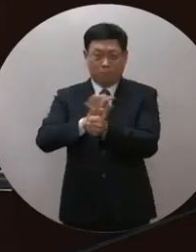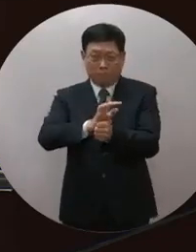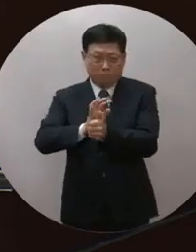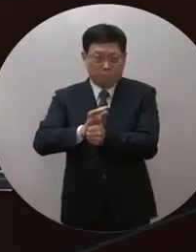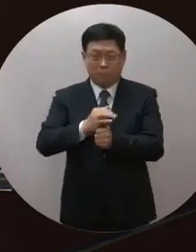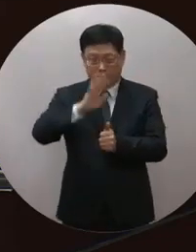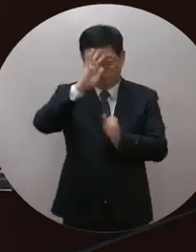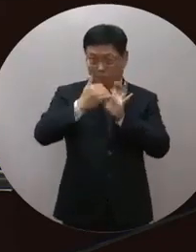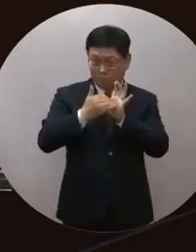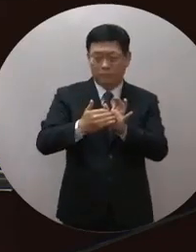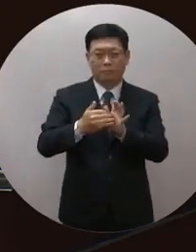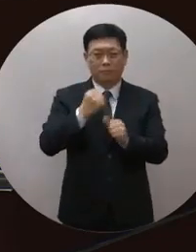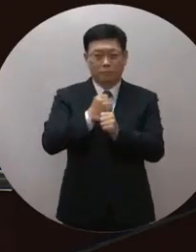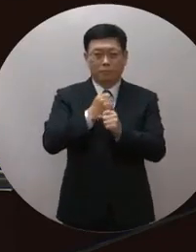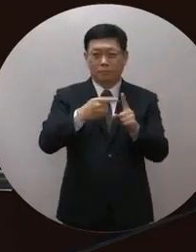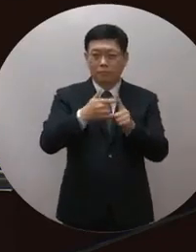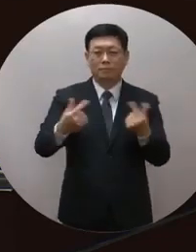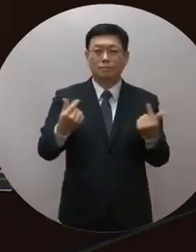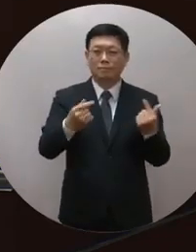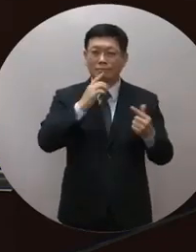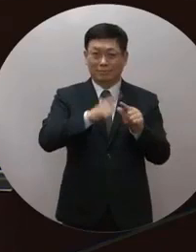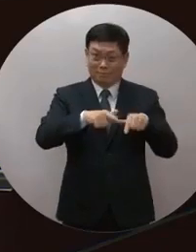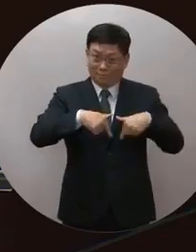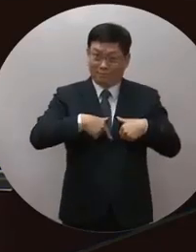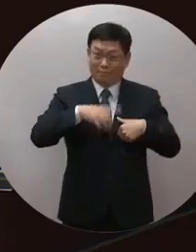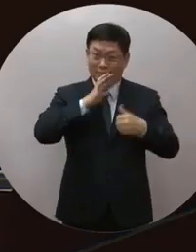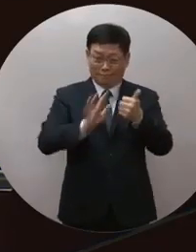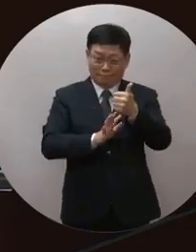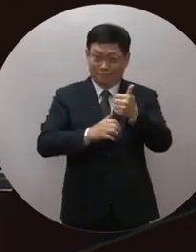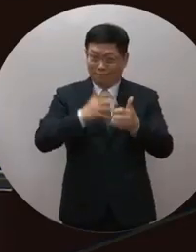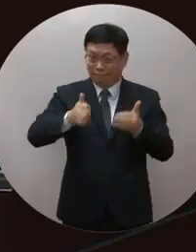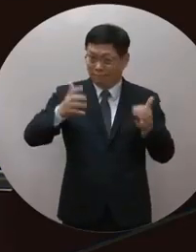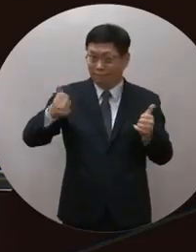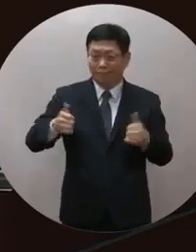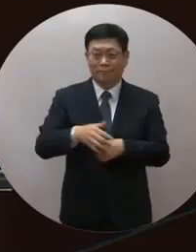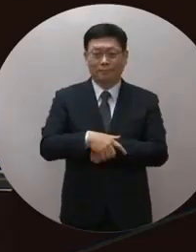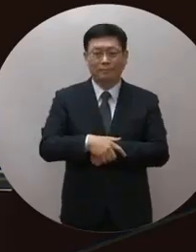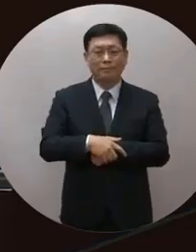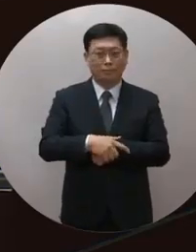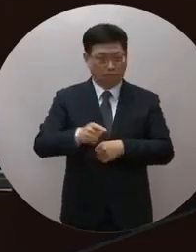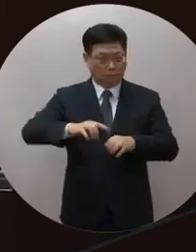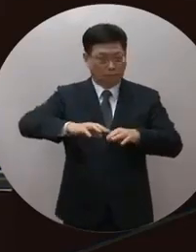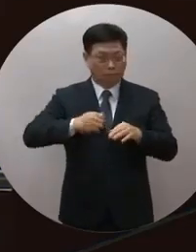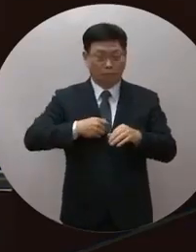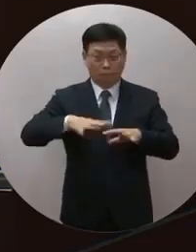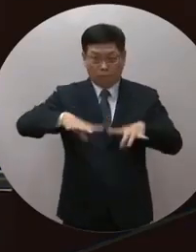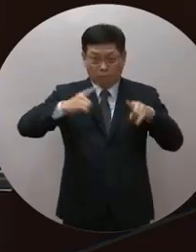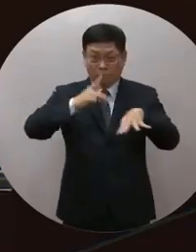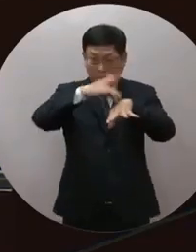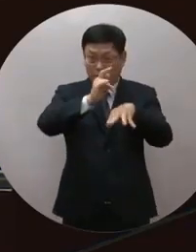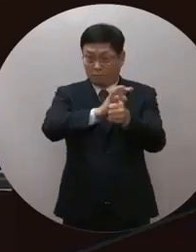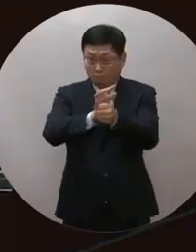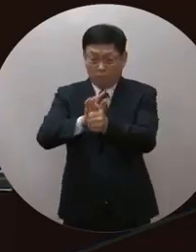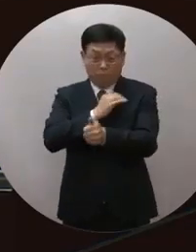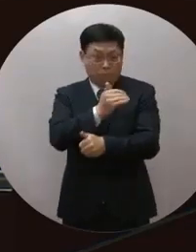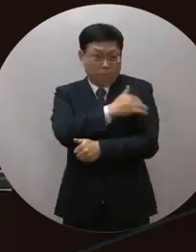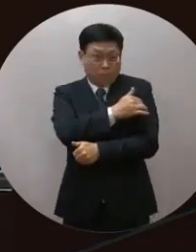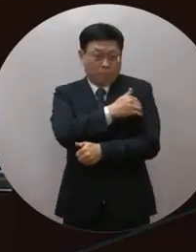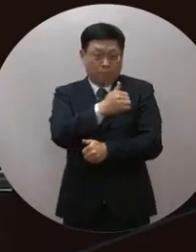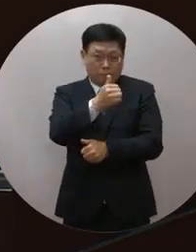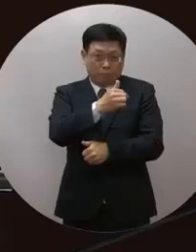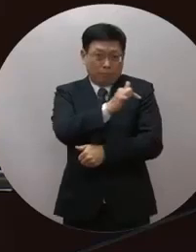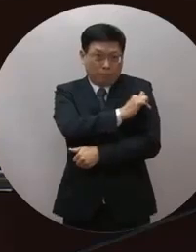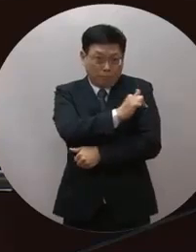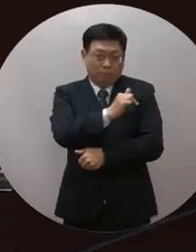国人，包括疫情防疫指挥中心的各部委同仁，在第一线的医护人员，在关